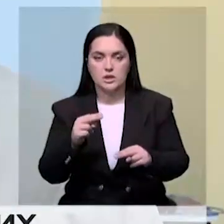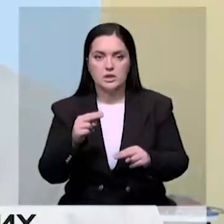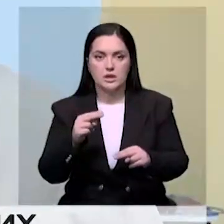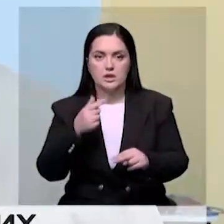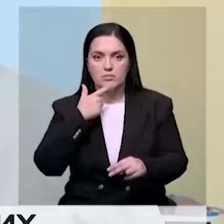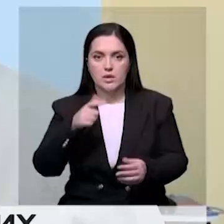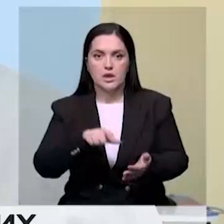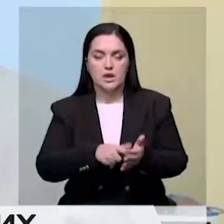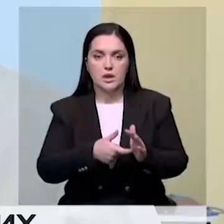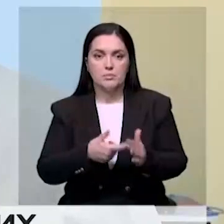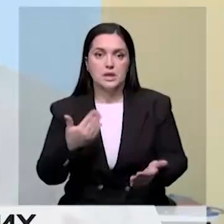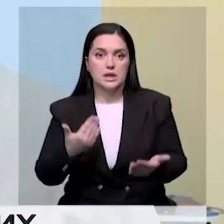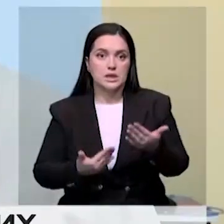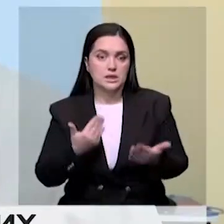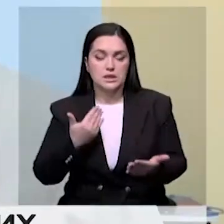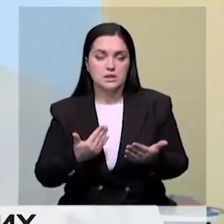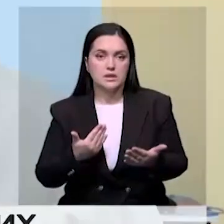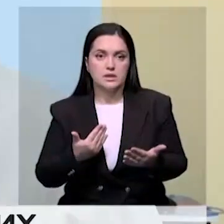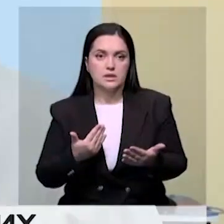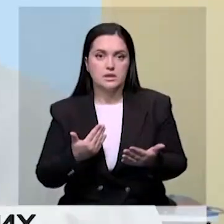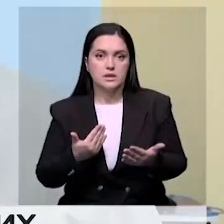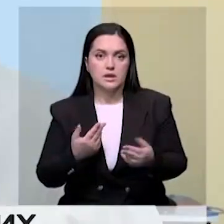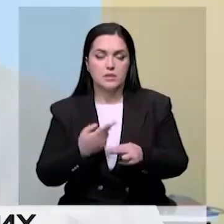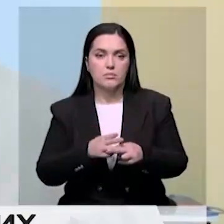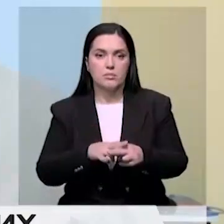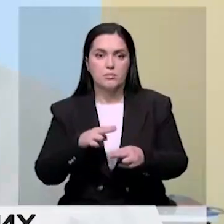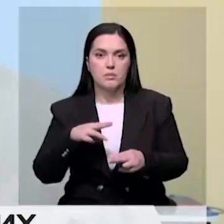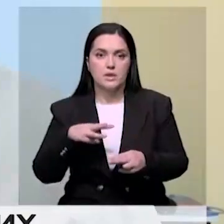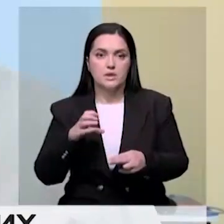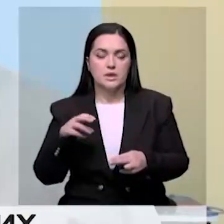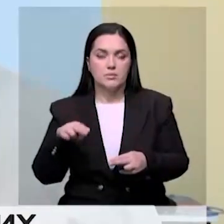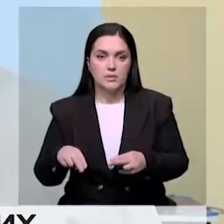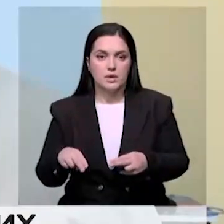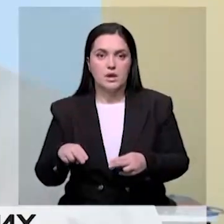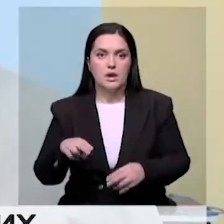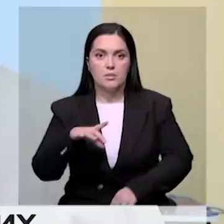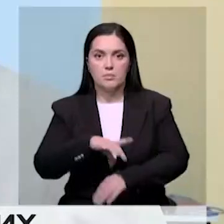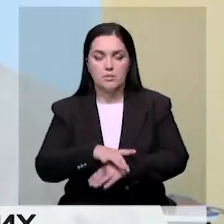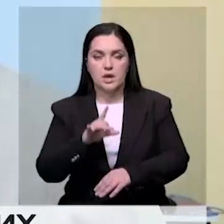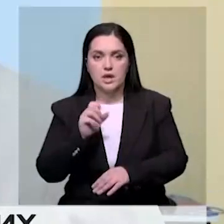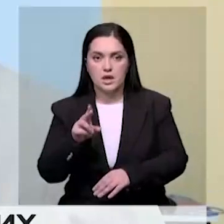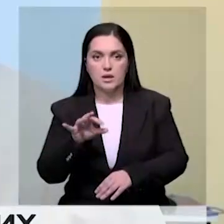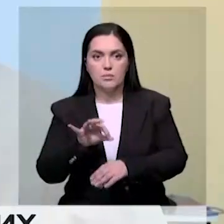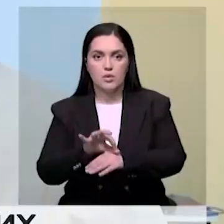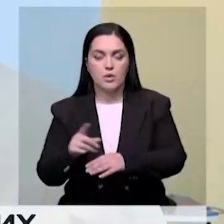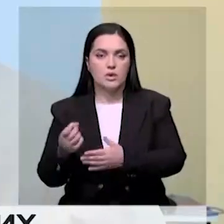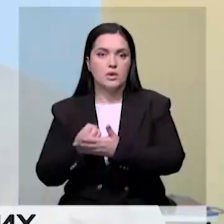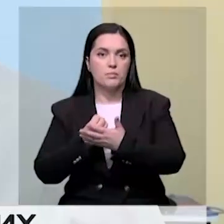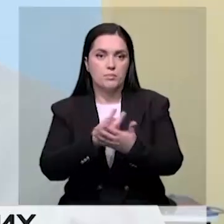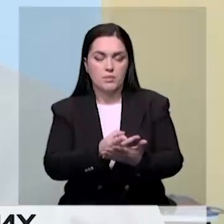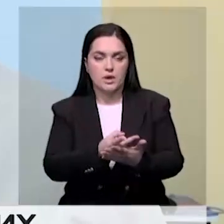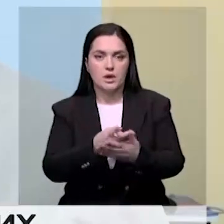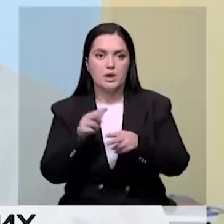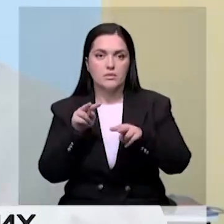кабинет, если в смотровом кабинете на уровне ПМСП выявляется какая-то онкологическая патология, он поступает, мы